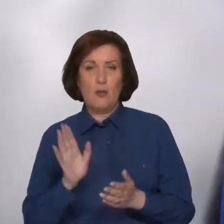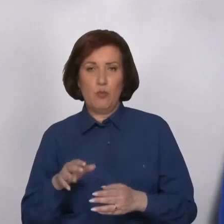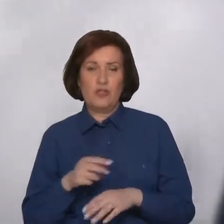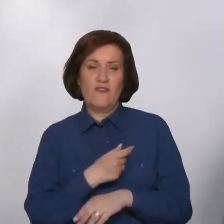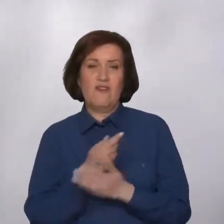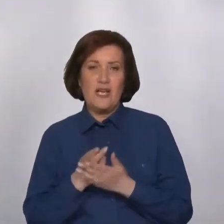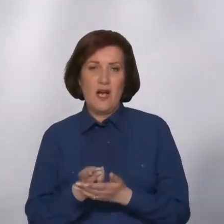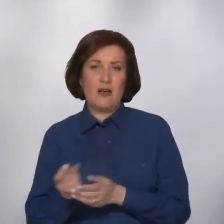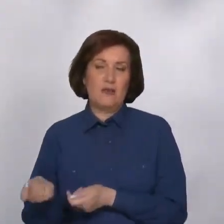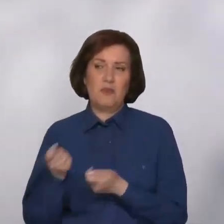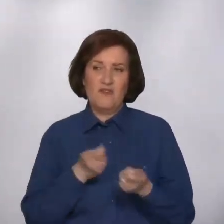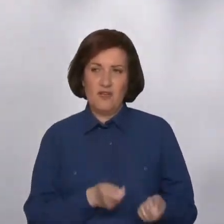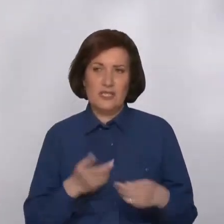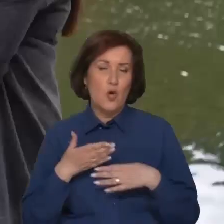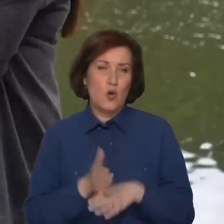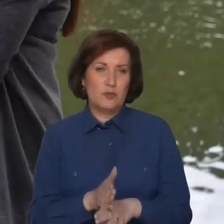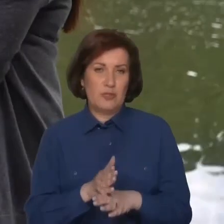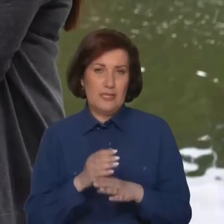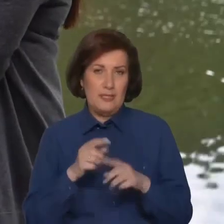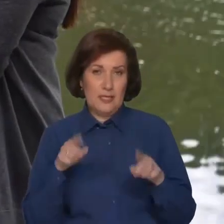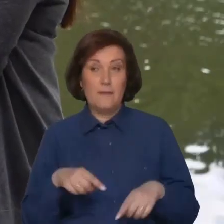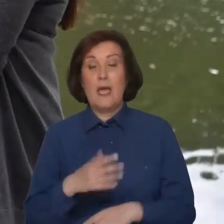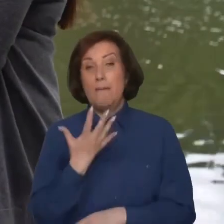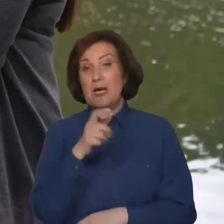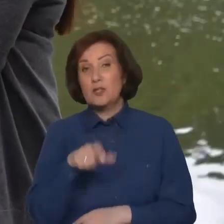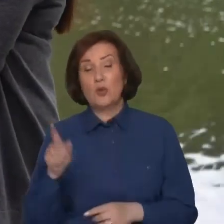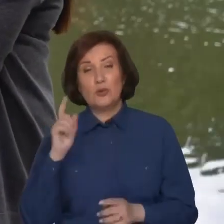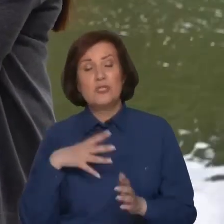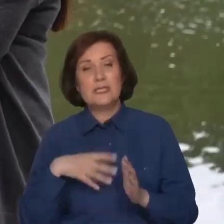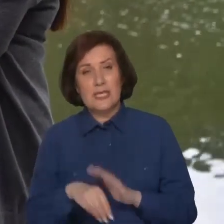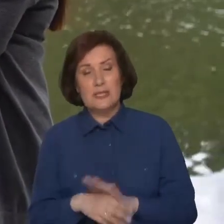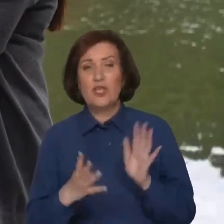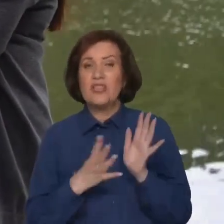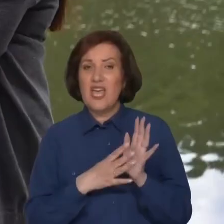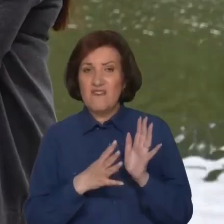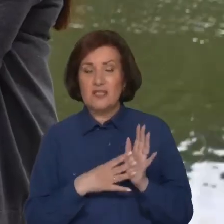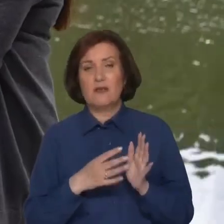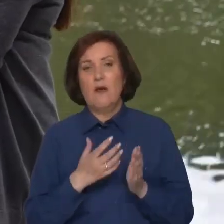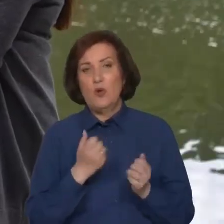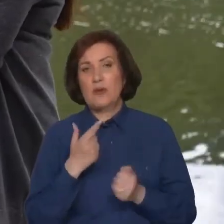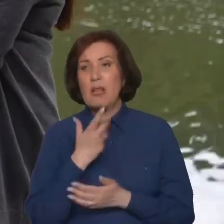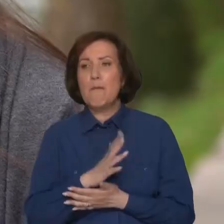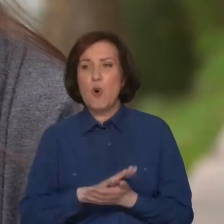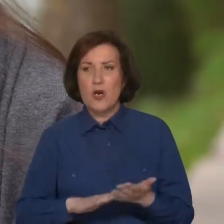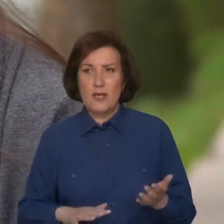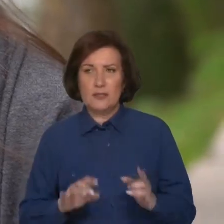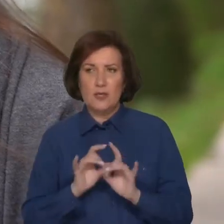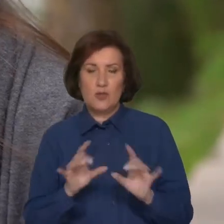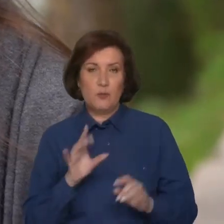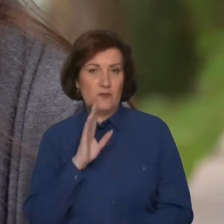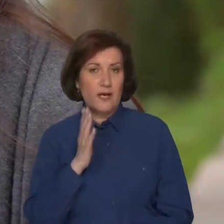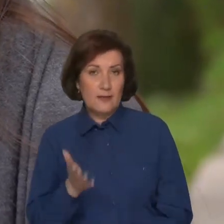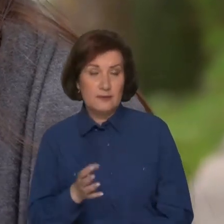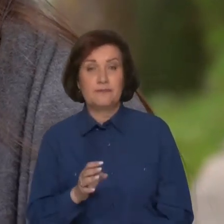мені в лікарню вже його привезли, розбитий екран. Тоді 5 людей загинули, ще 9 отримали поранення, розповідає